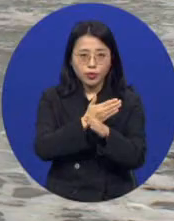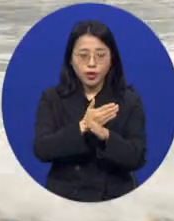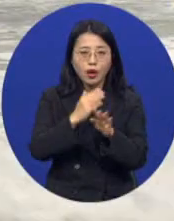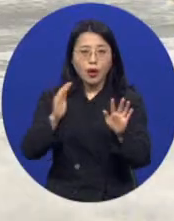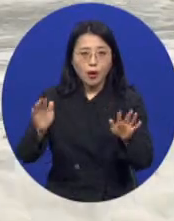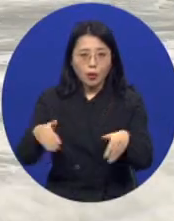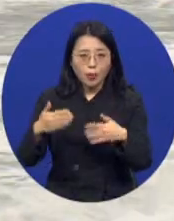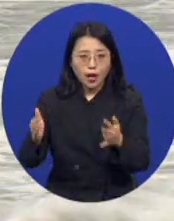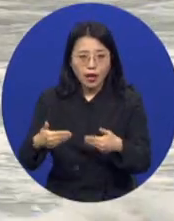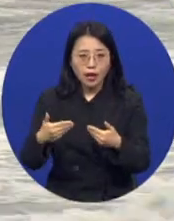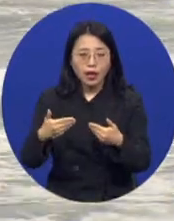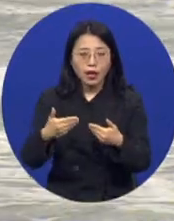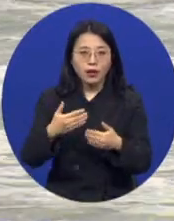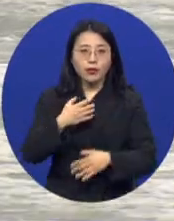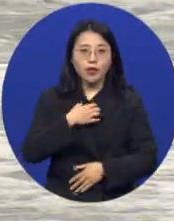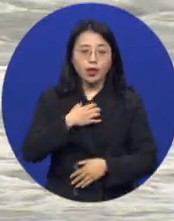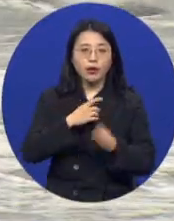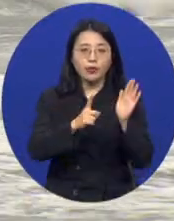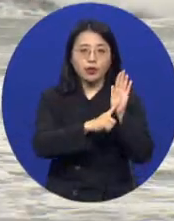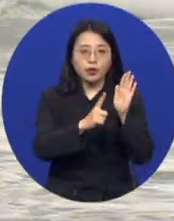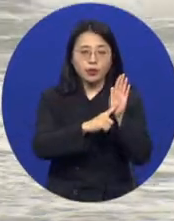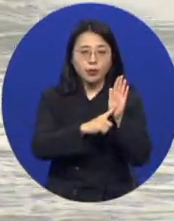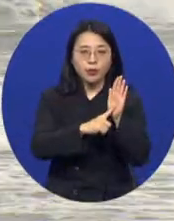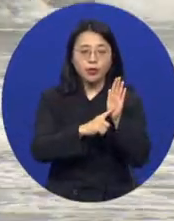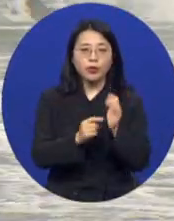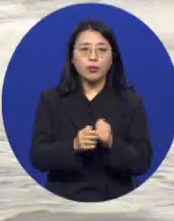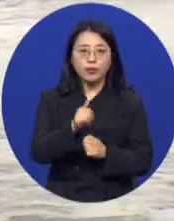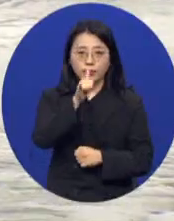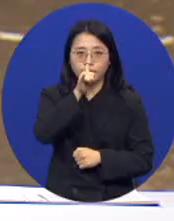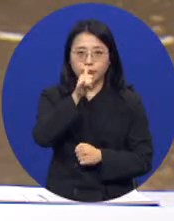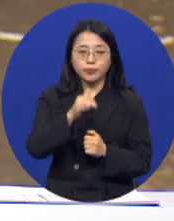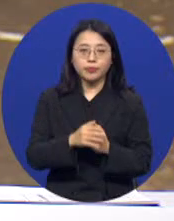강풍과 풍랑특보가 내려질 것으로 보입니다.